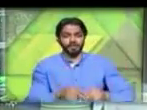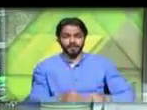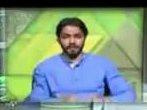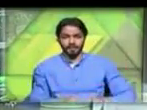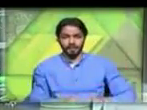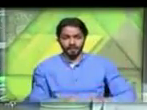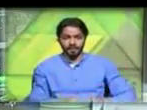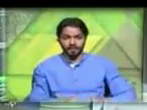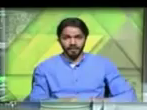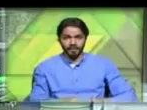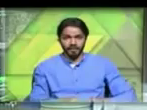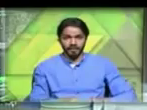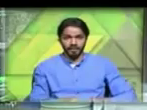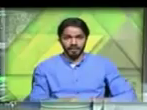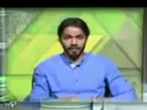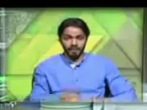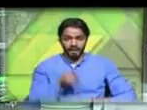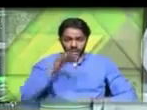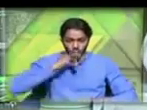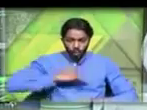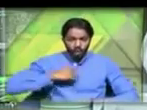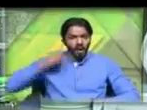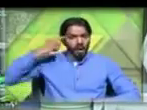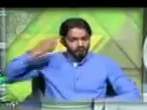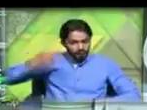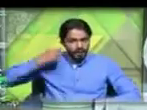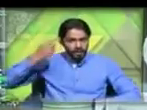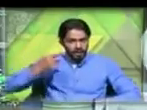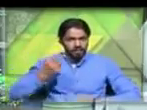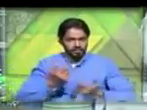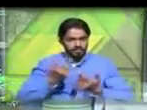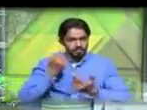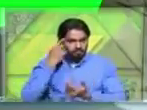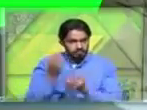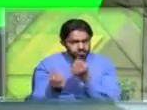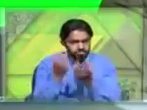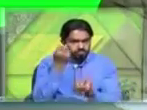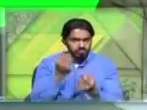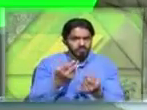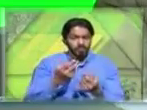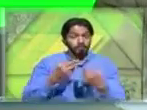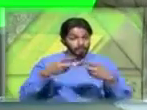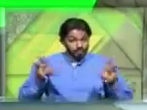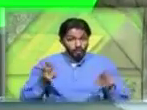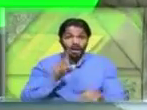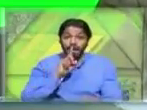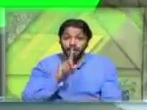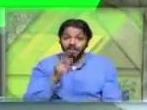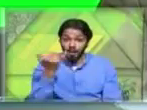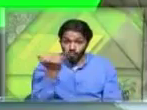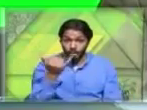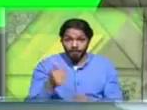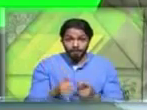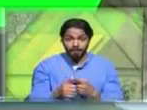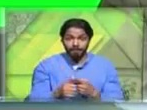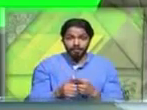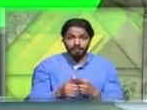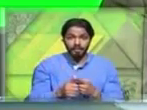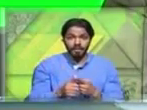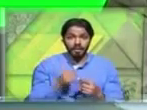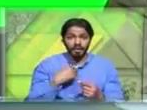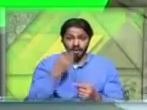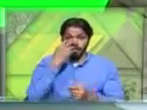فرض لا ينتهي ولا يغلق بابه. تمام، بارك الله فيك وأحسن الله عليك. يعني تناولنا في الحلقة